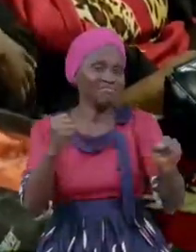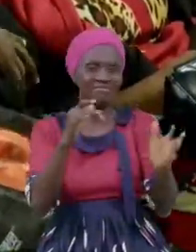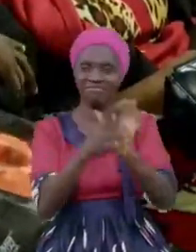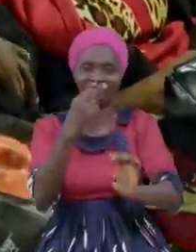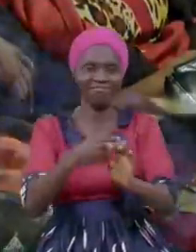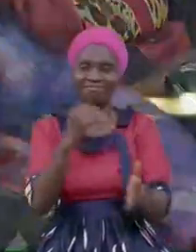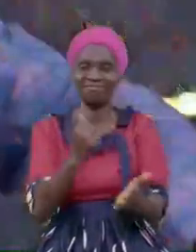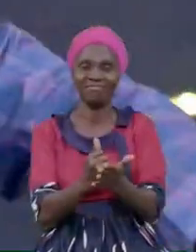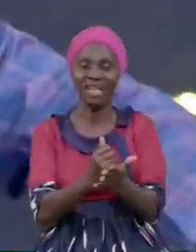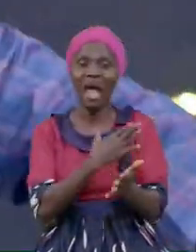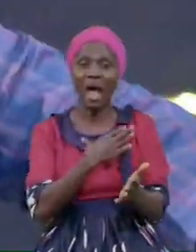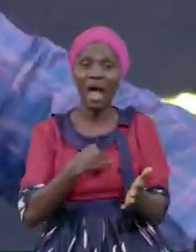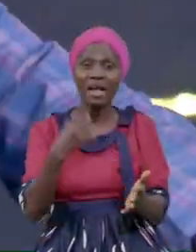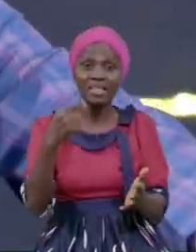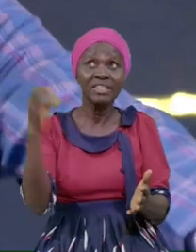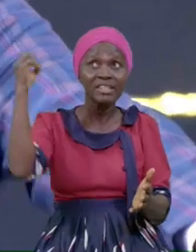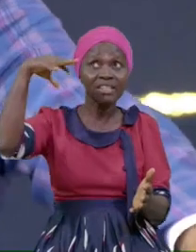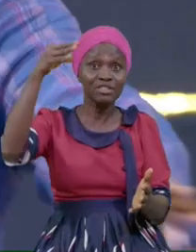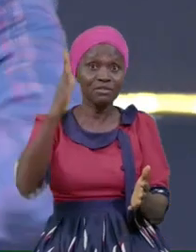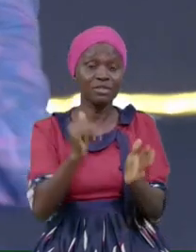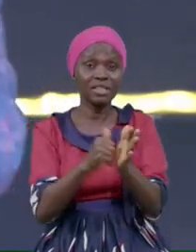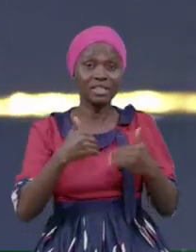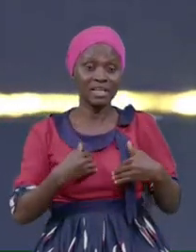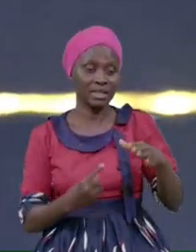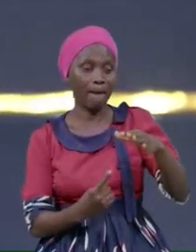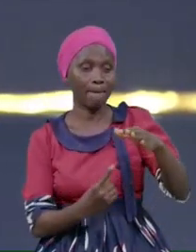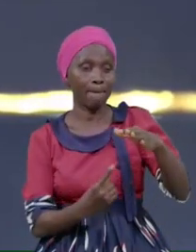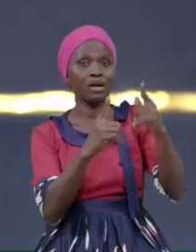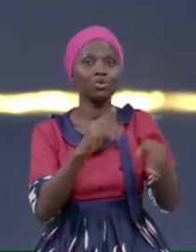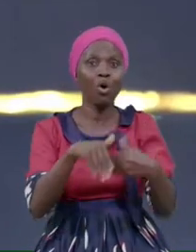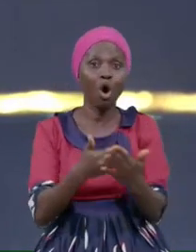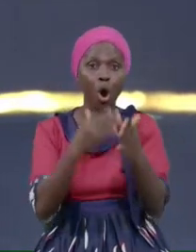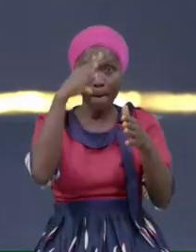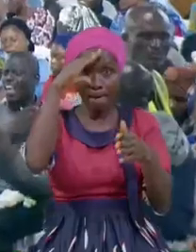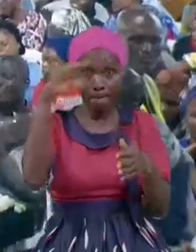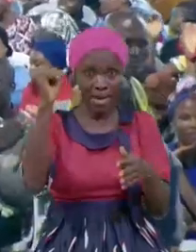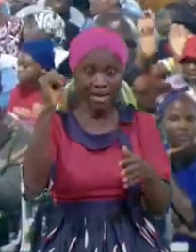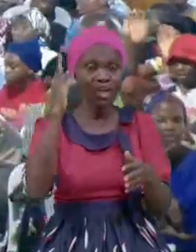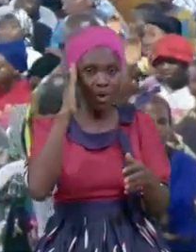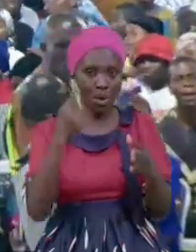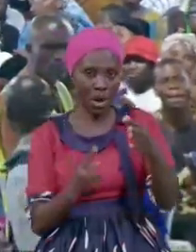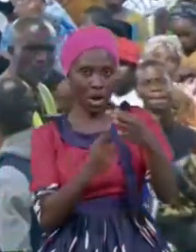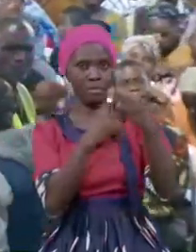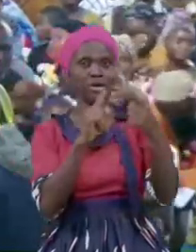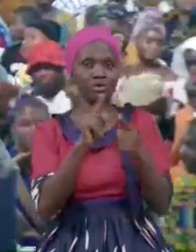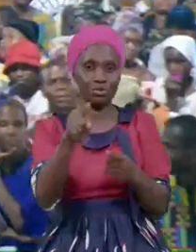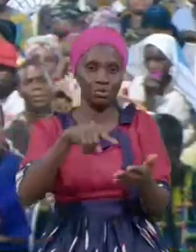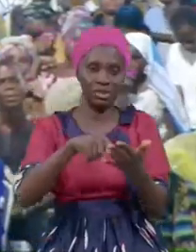la grâce de Dieu qui a été manifestée à tous les hommes sera manifestée ce soir.